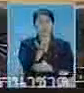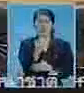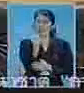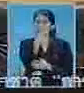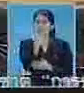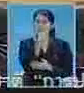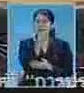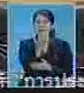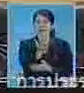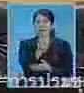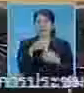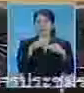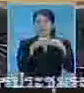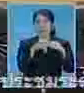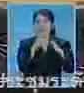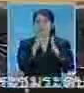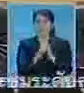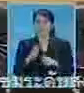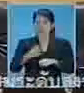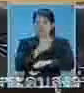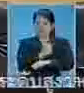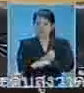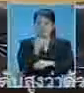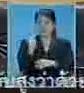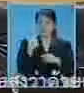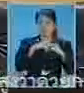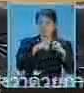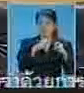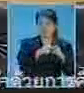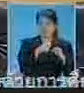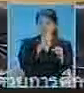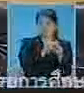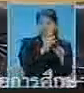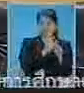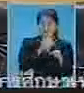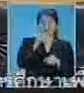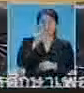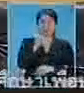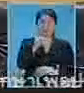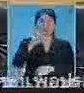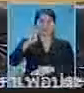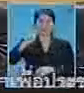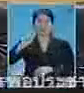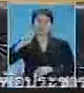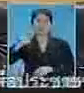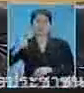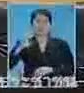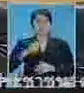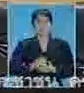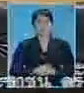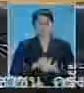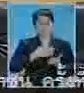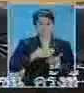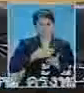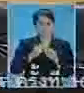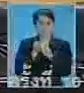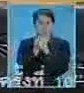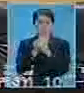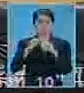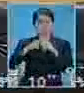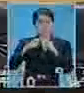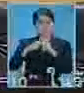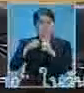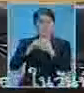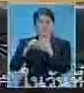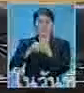องนี่คือประเด็นปัญหาของธนาคาร SME ที่ผมและท่านรัฐมนตรีช่วยท่านประดิษฐ์ต้องมาสะสางแ